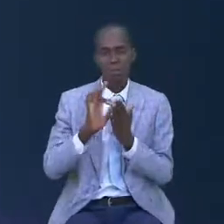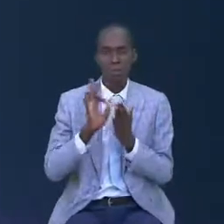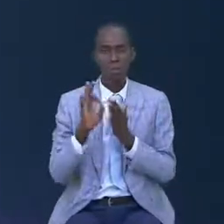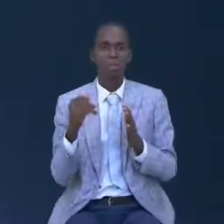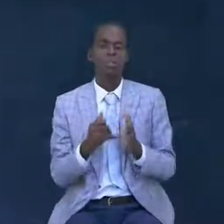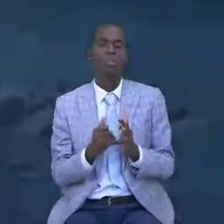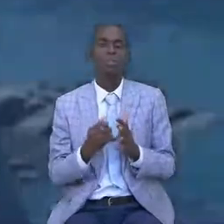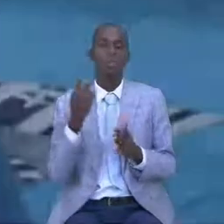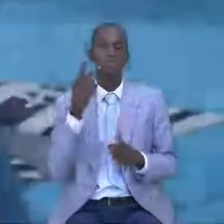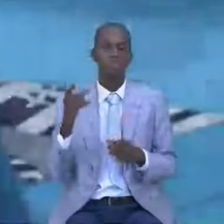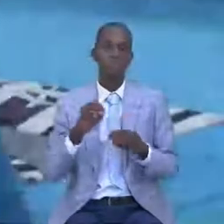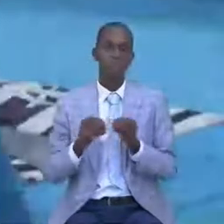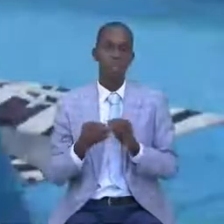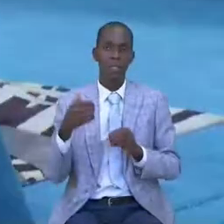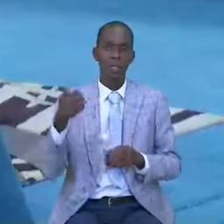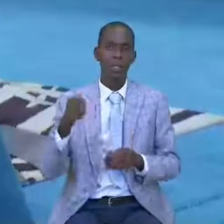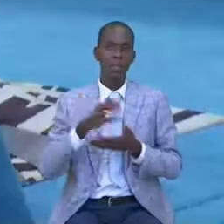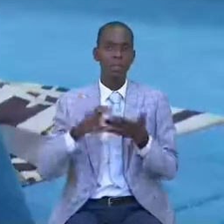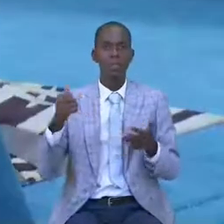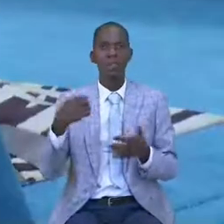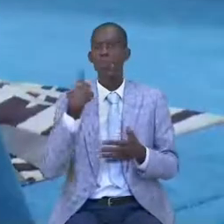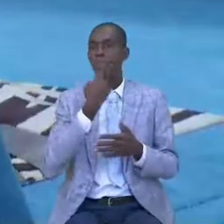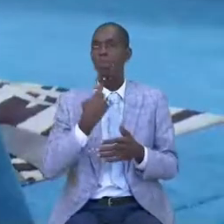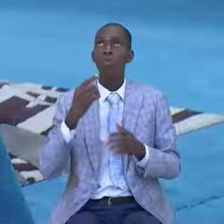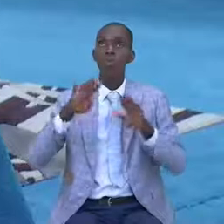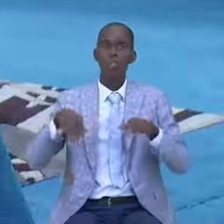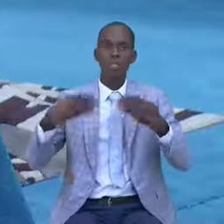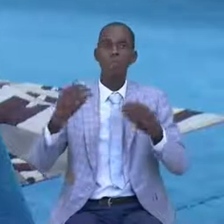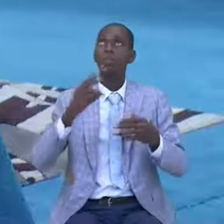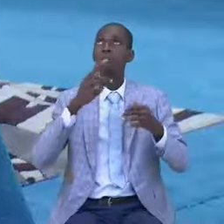Il fait cela sans nombre. Verset 10.